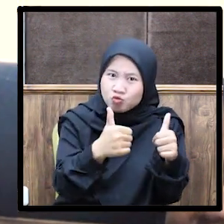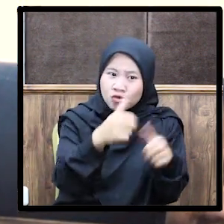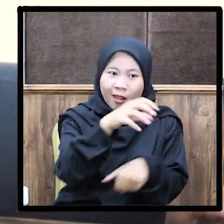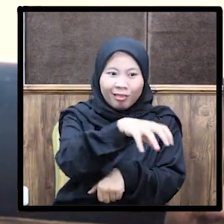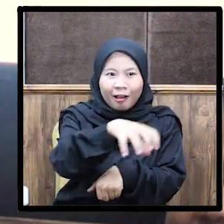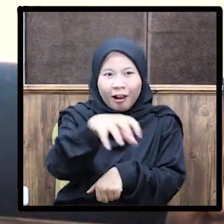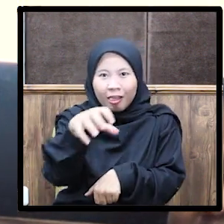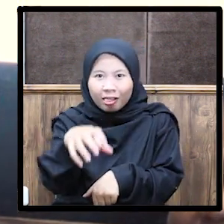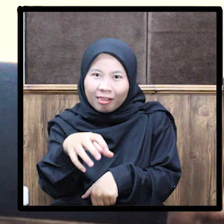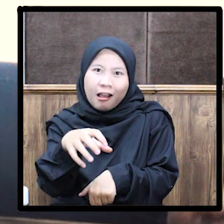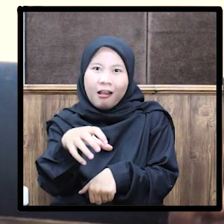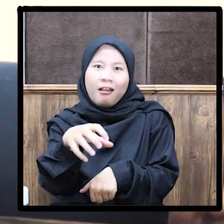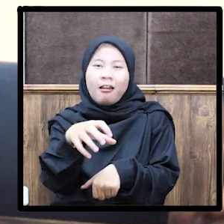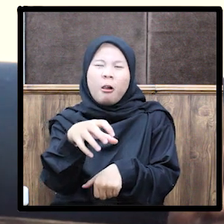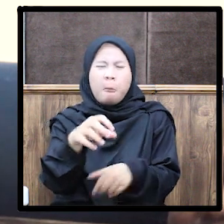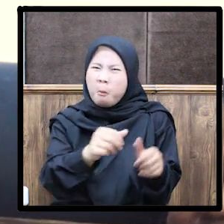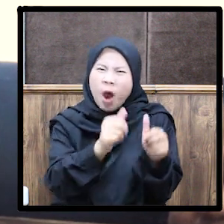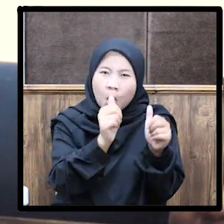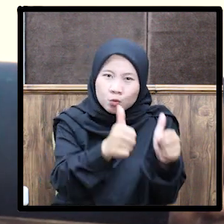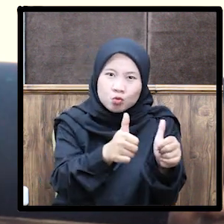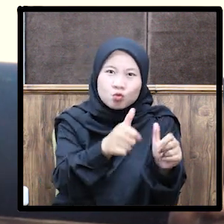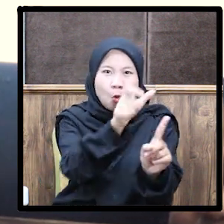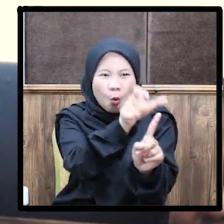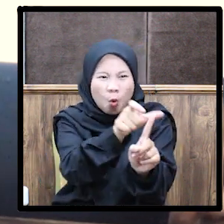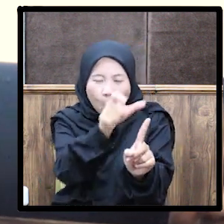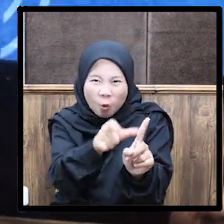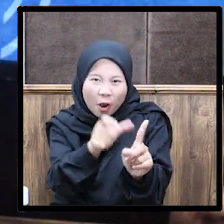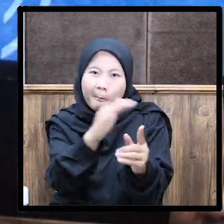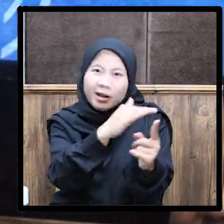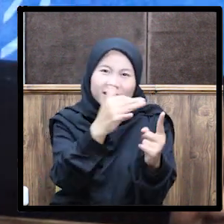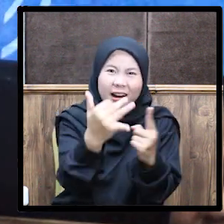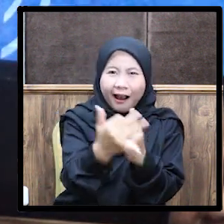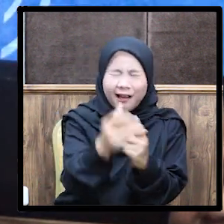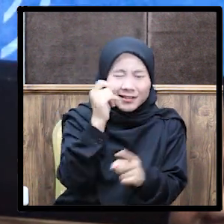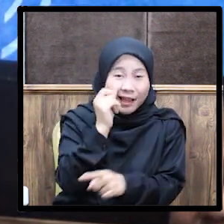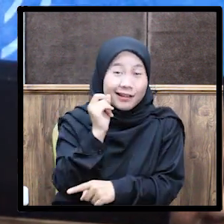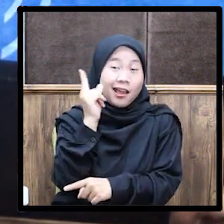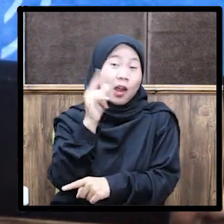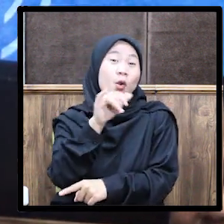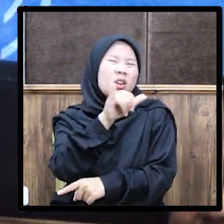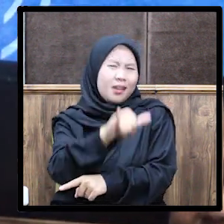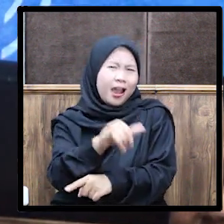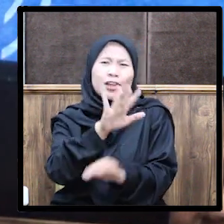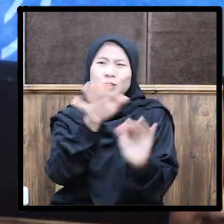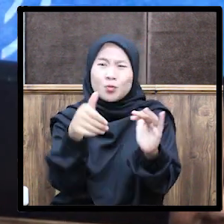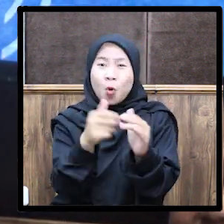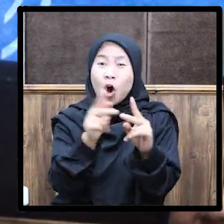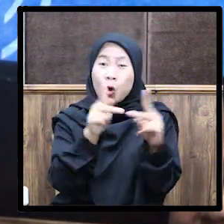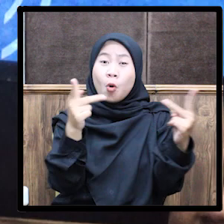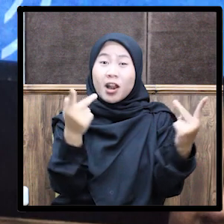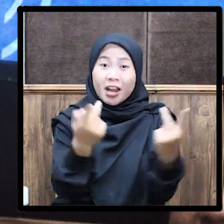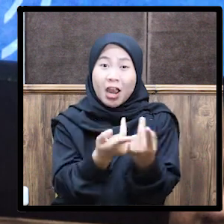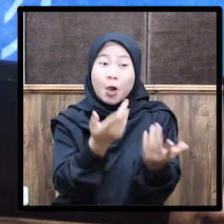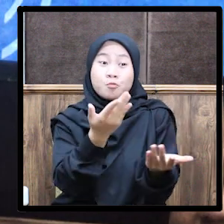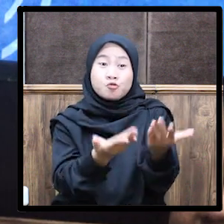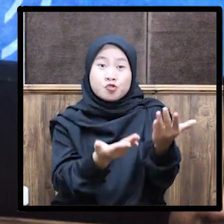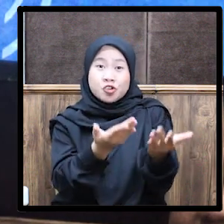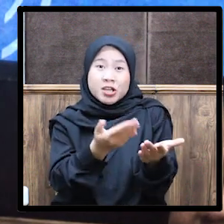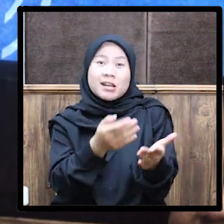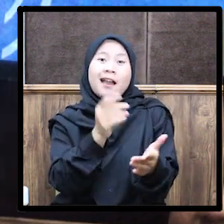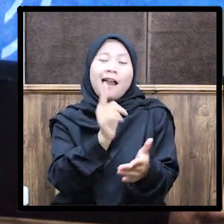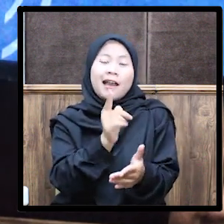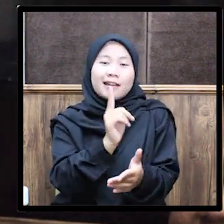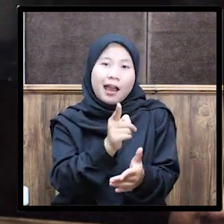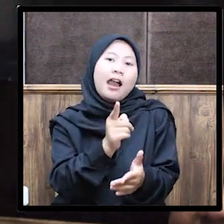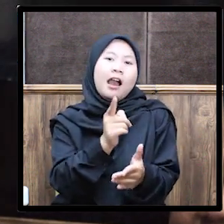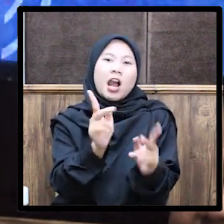sudah dijangkau kan begitu. Secara kesadaran masyarakat bahwa teman semua keluarga yang memiliki difabel itu memang